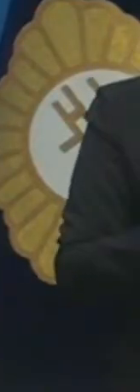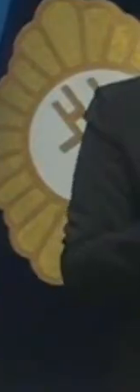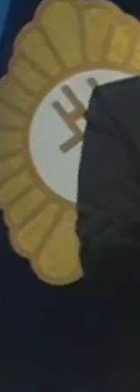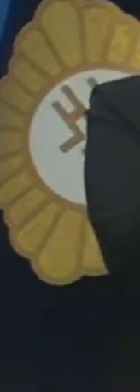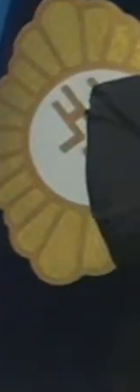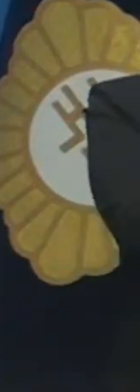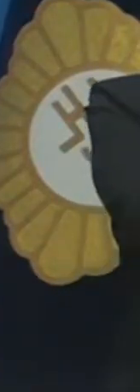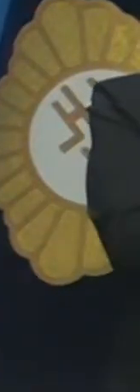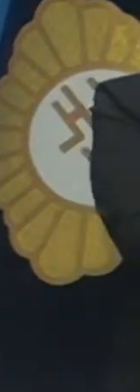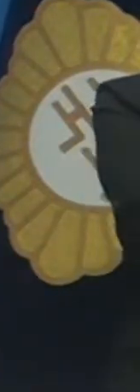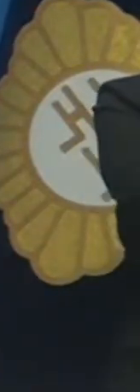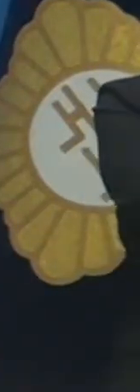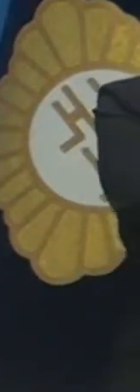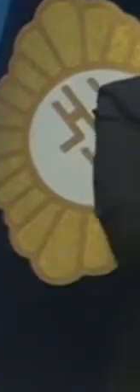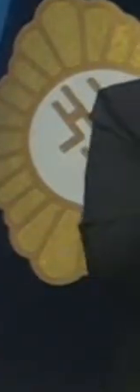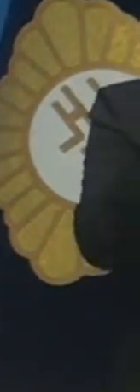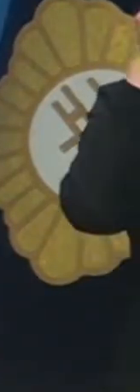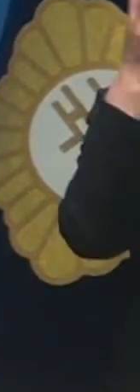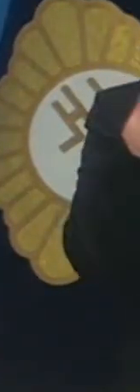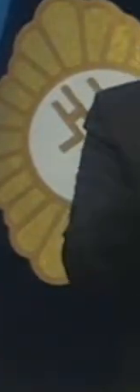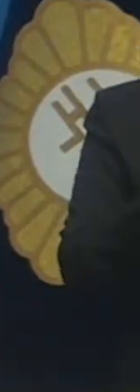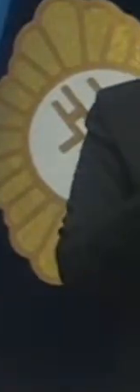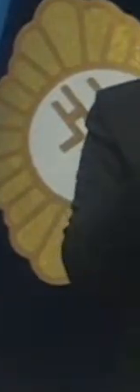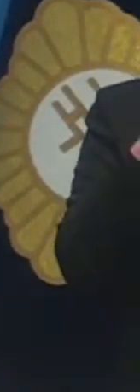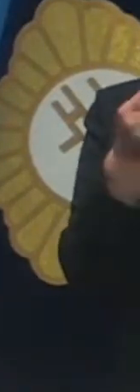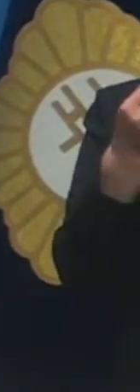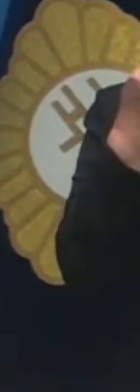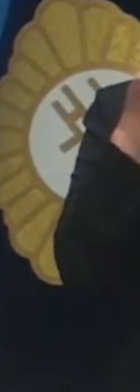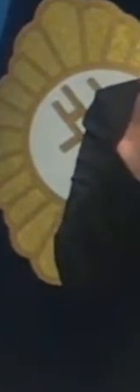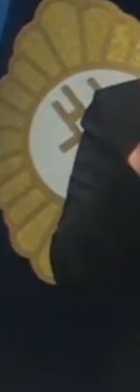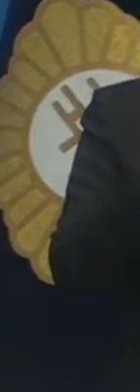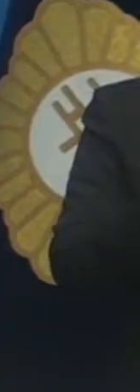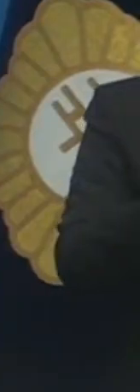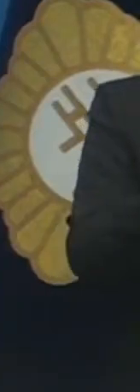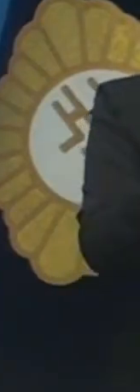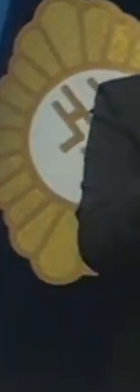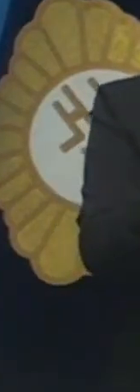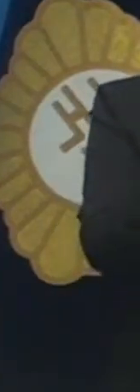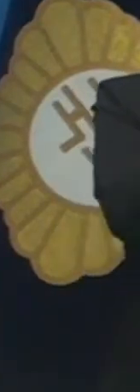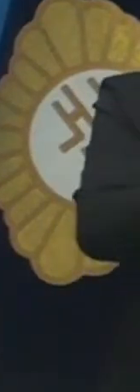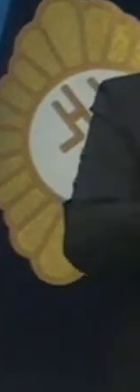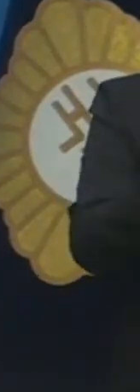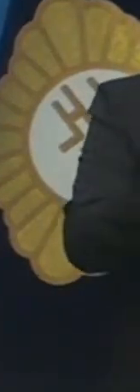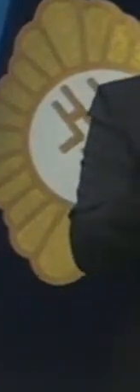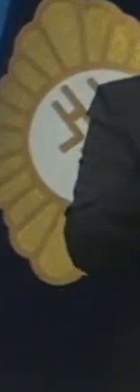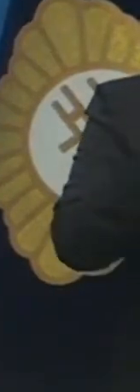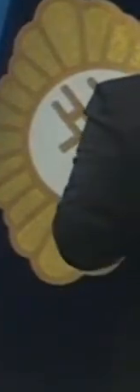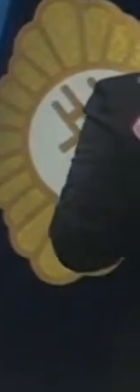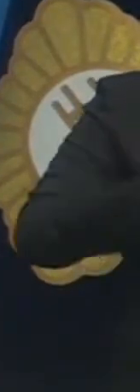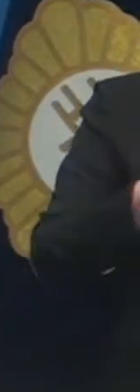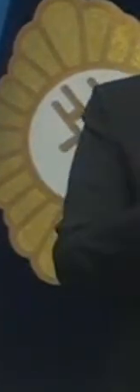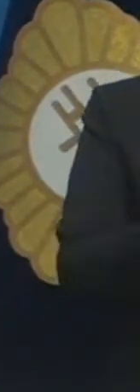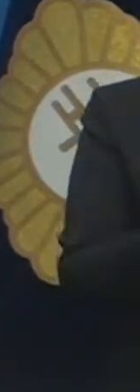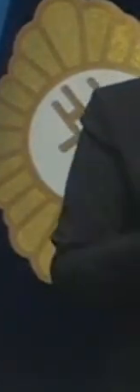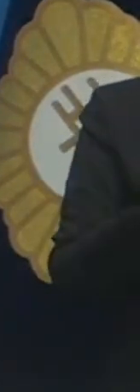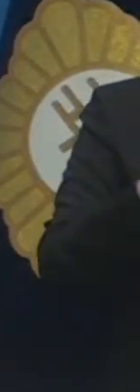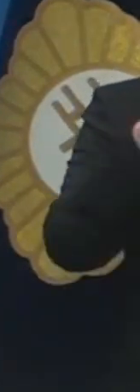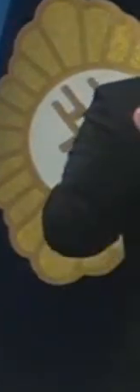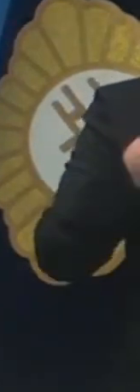최소 소급 적용을 위한 교육대학원 학칙 개정안을 통과시켰습니다. 그리고 오늘